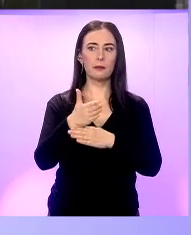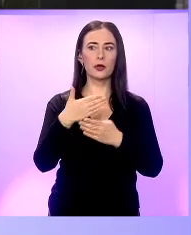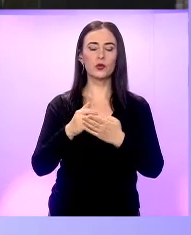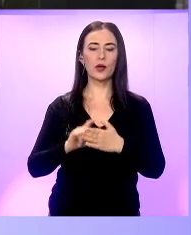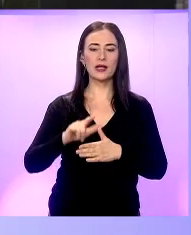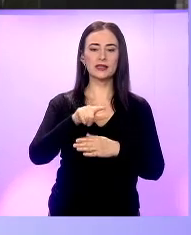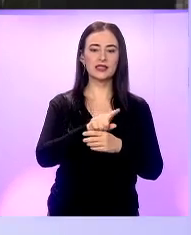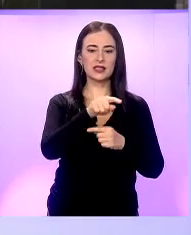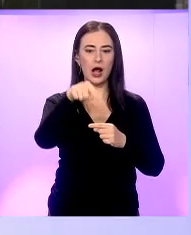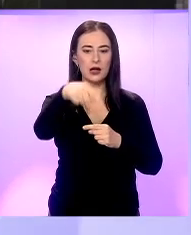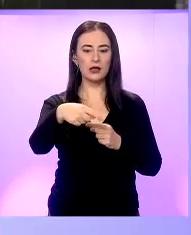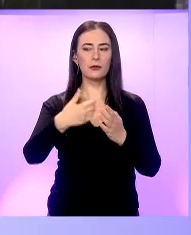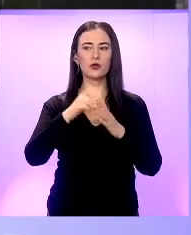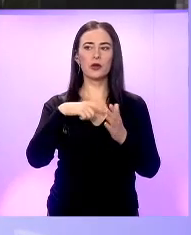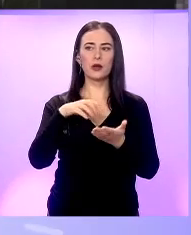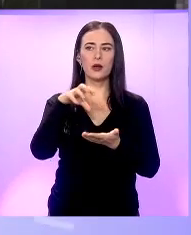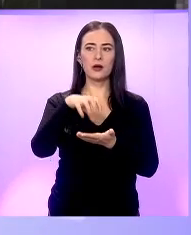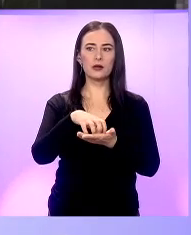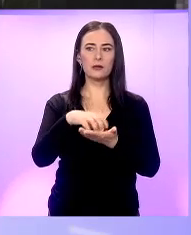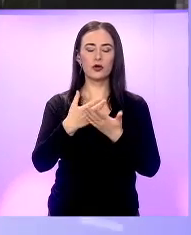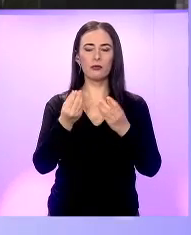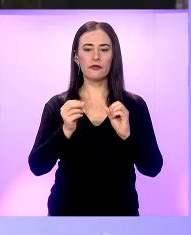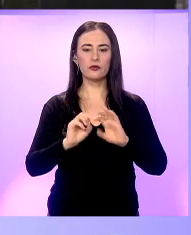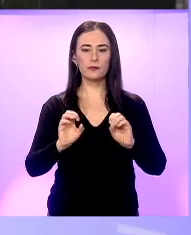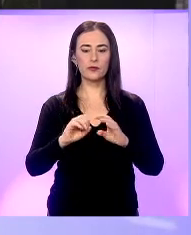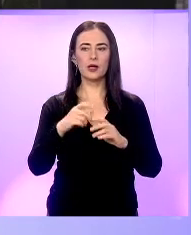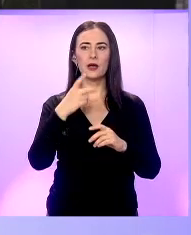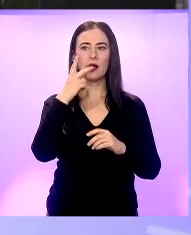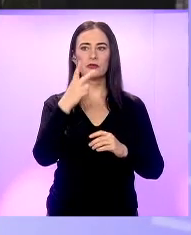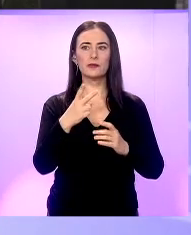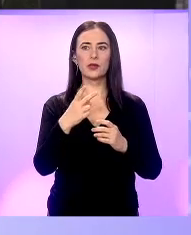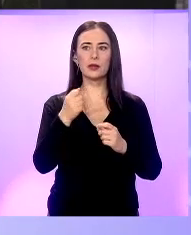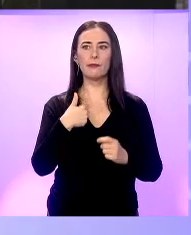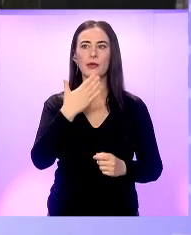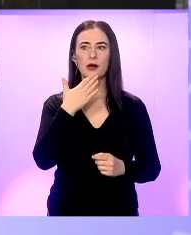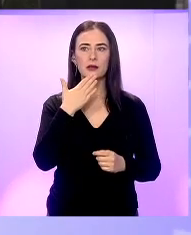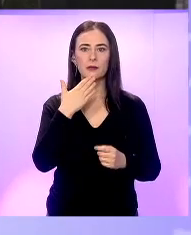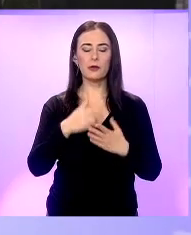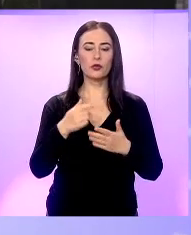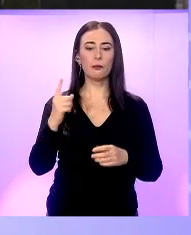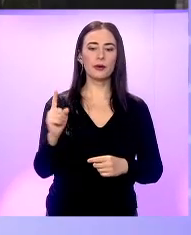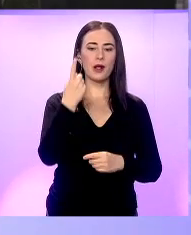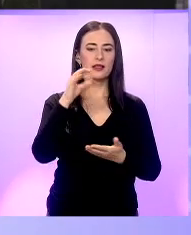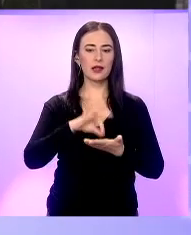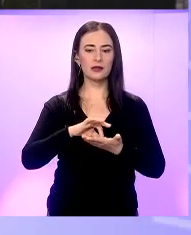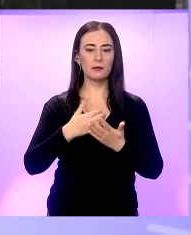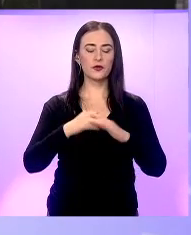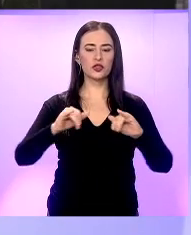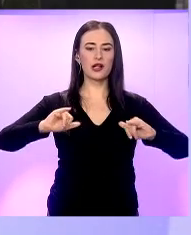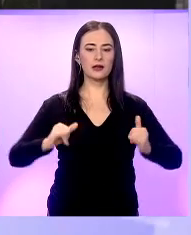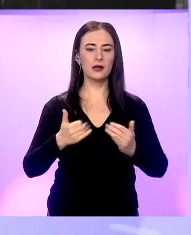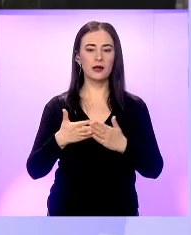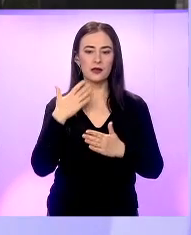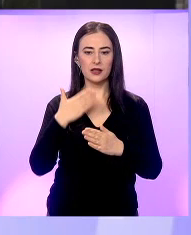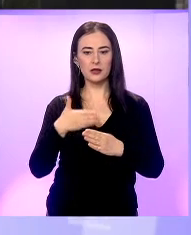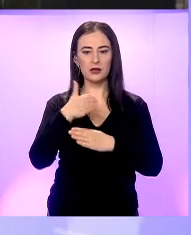țară din cauza unei defecțiuni survenite la sistemul informatic al părții maghiare. Din păcate nu este pentru prima dată când se întâmplă acest